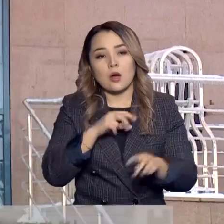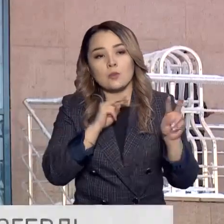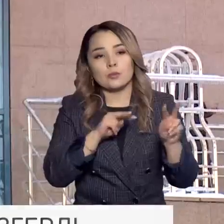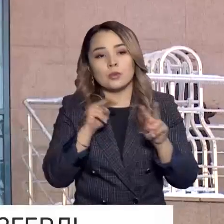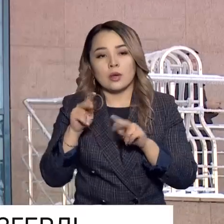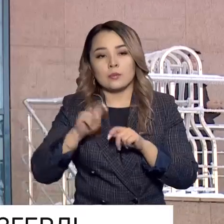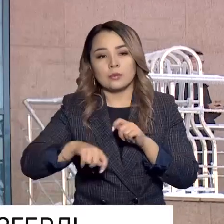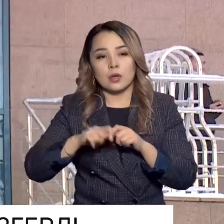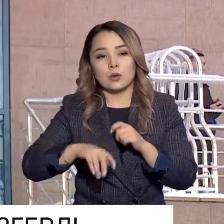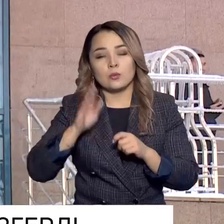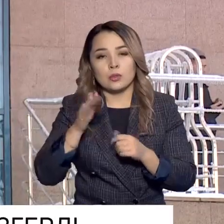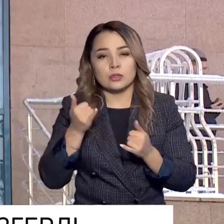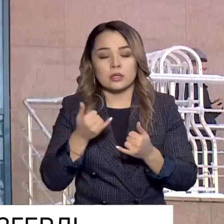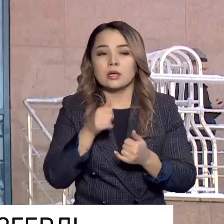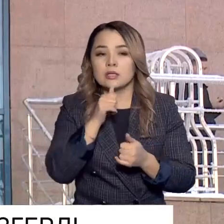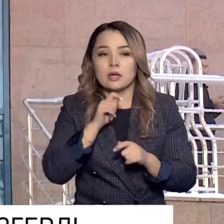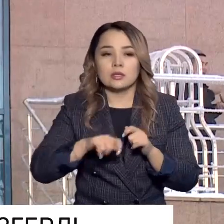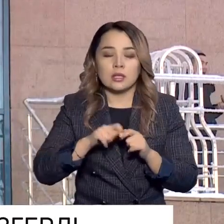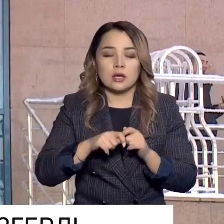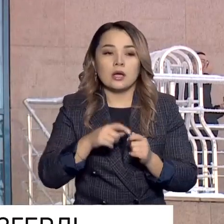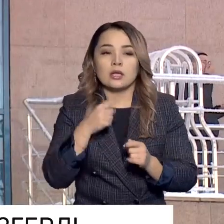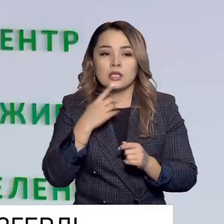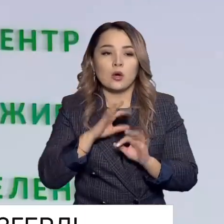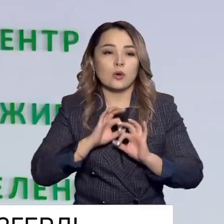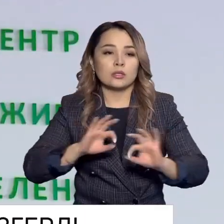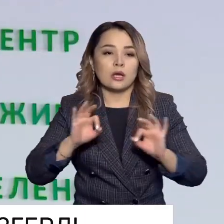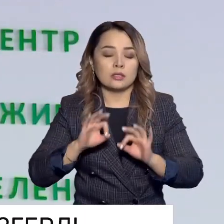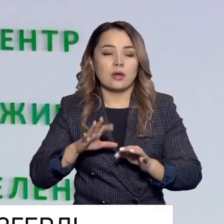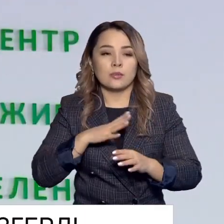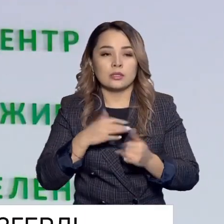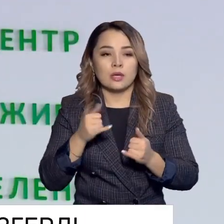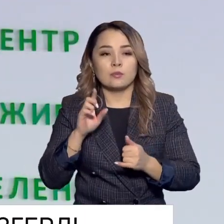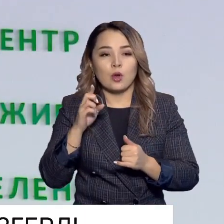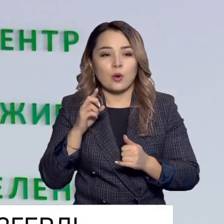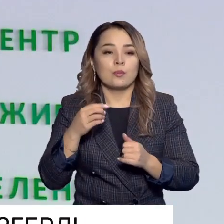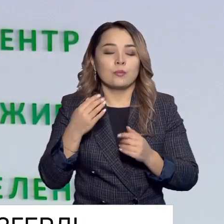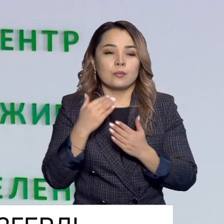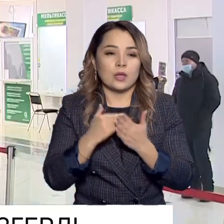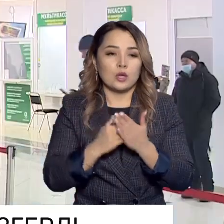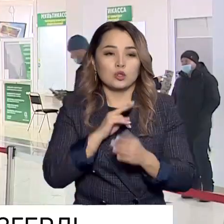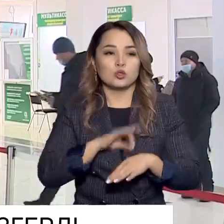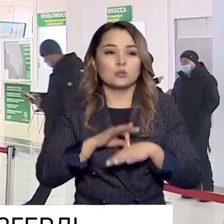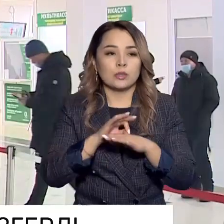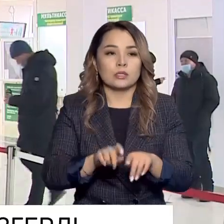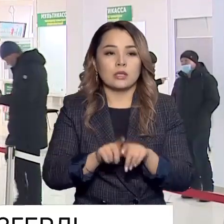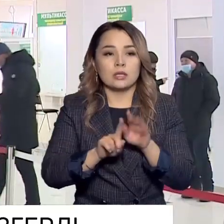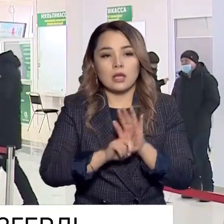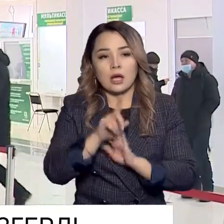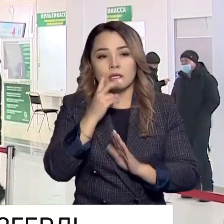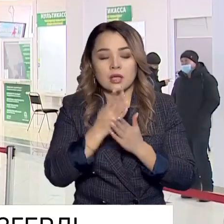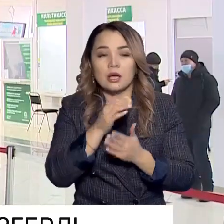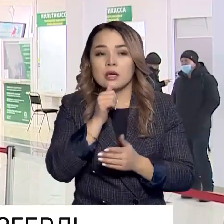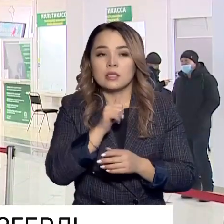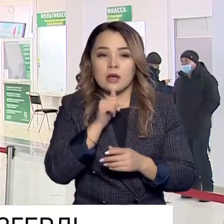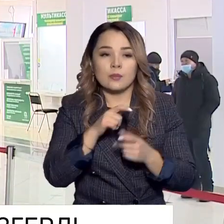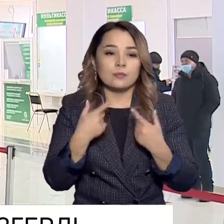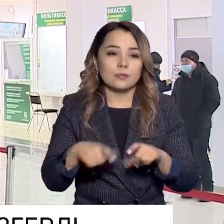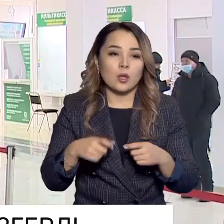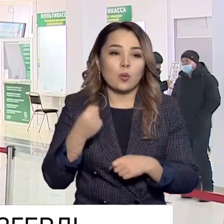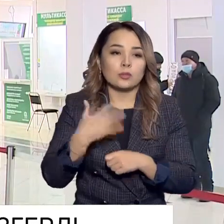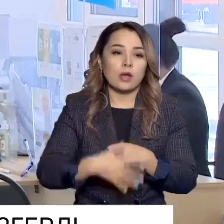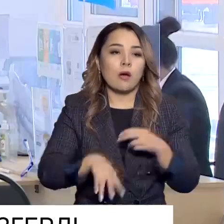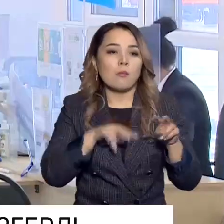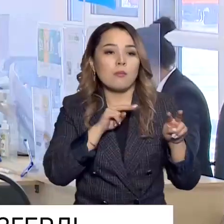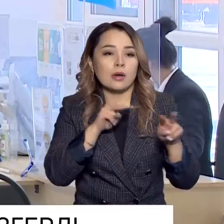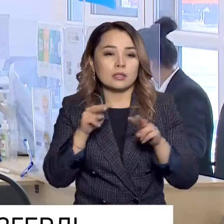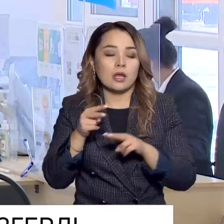алды. Ол үшін теориялық емтихан тапсыру кезеңіне арнайы биометрикалық жүйе іске қосылды. Сынақ барысын арнайы ситуациялық орталық бақылап